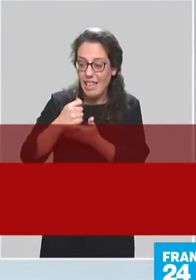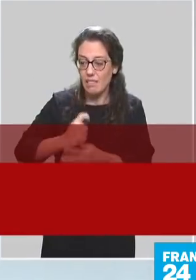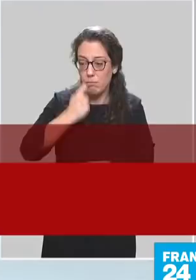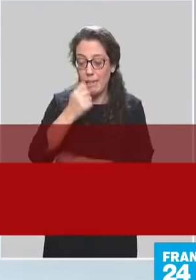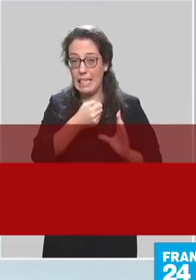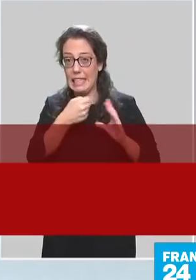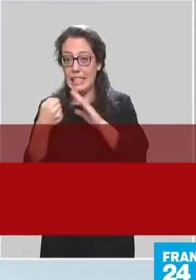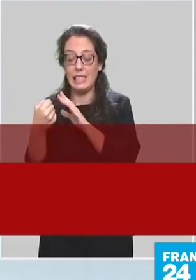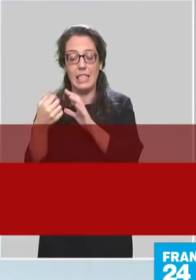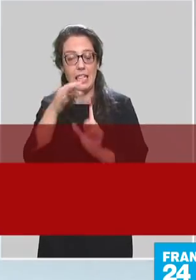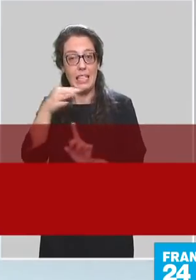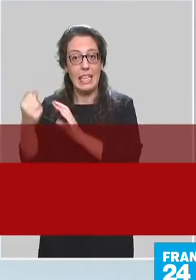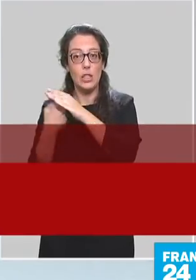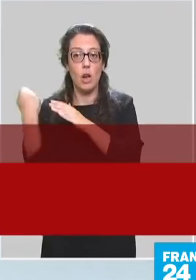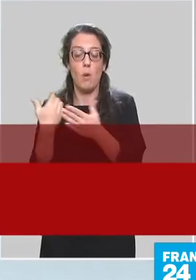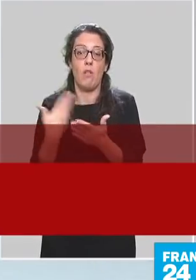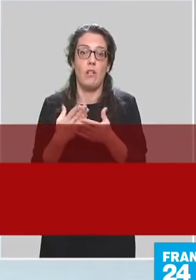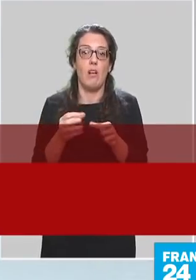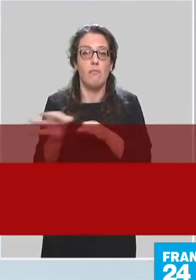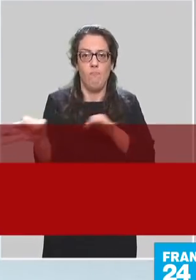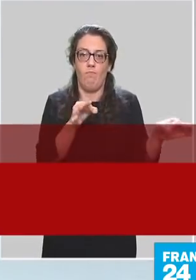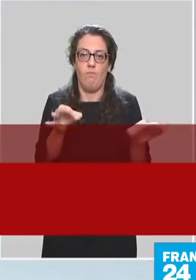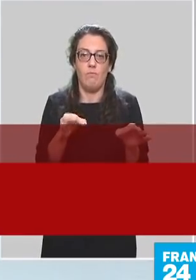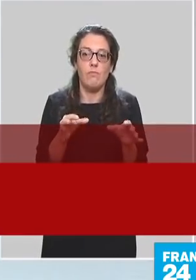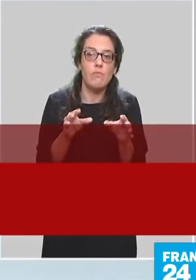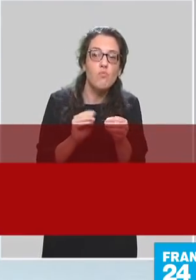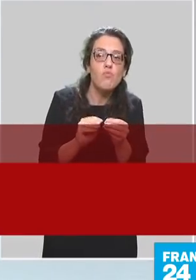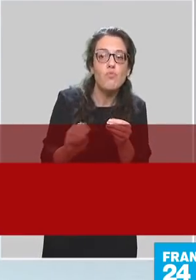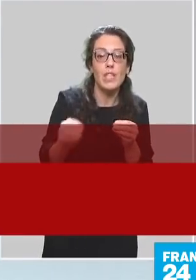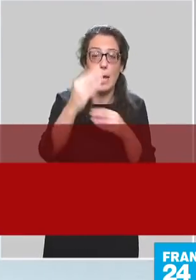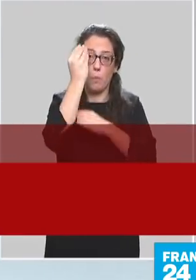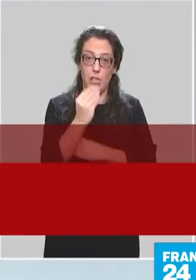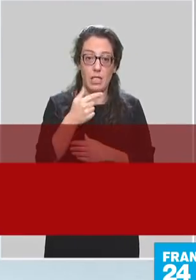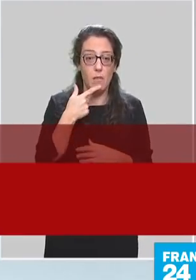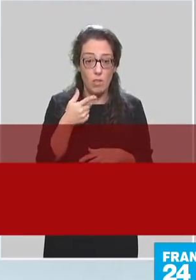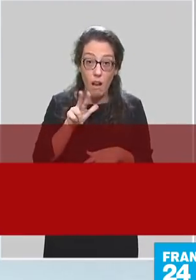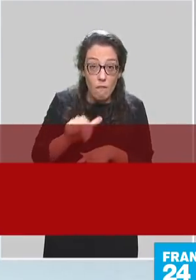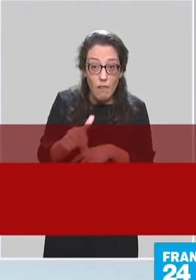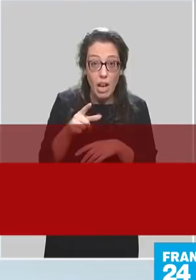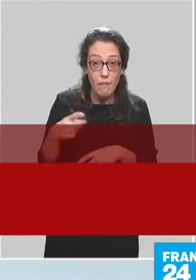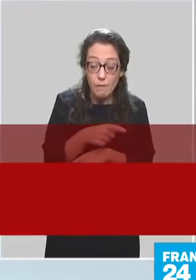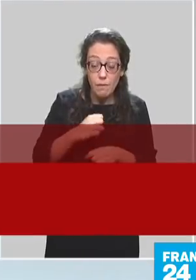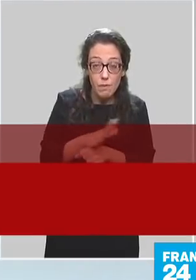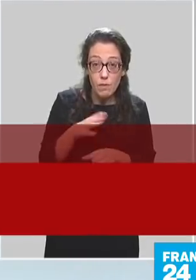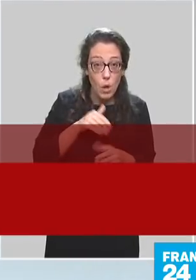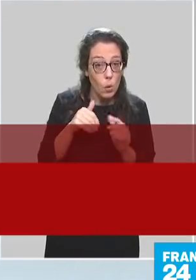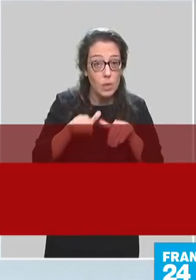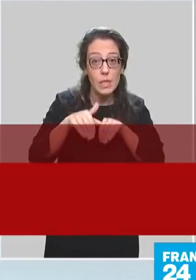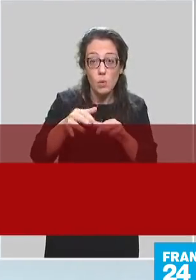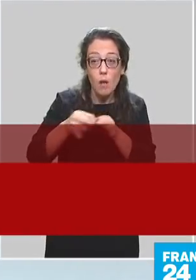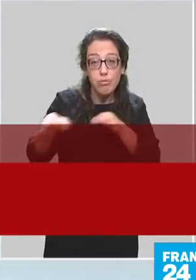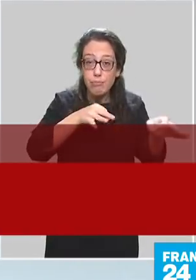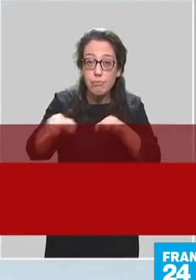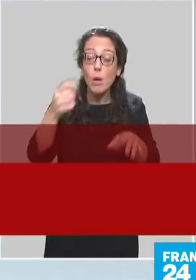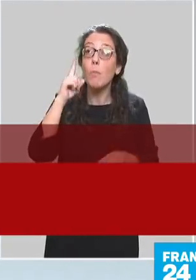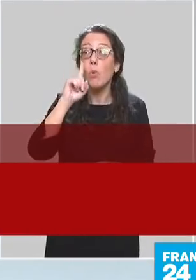du virus et de nous protéger collectivement. Le virus va continuer à circuler activement au cours des prochaines semaines, car nous le savons, les